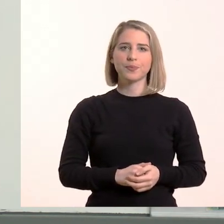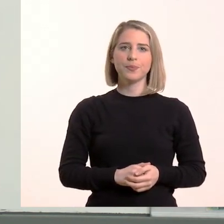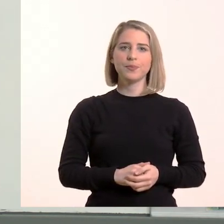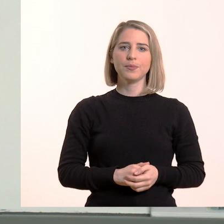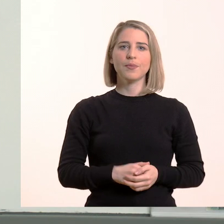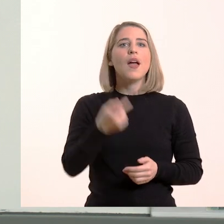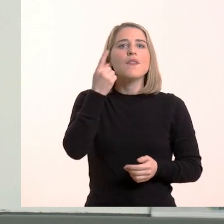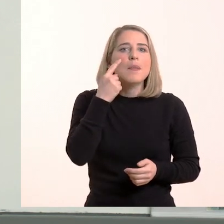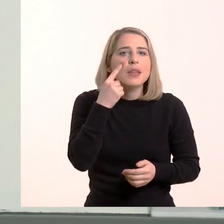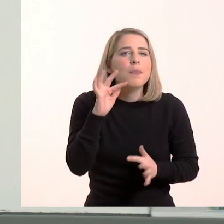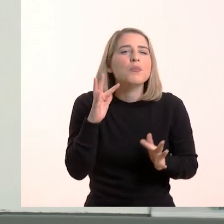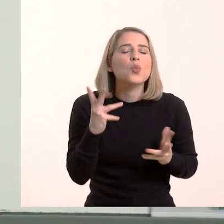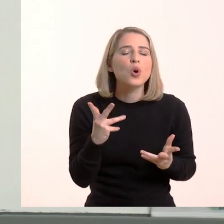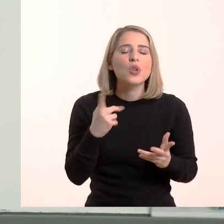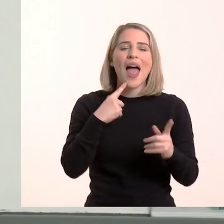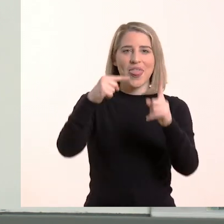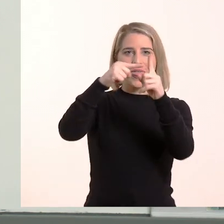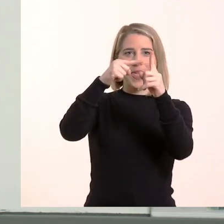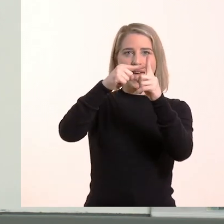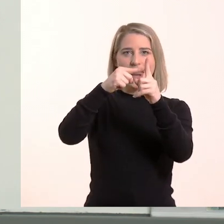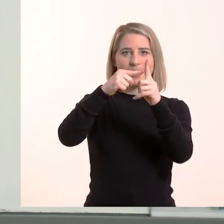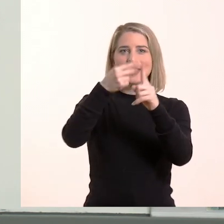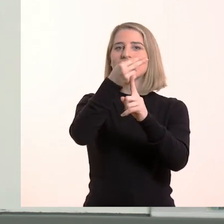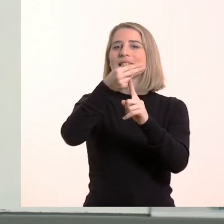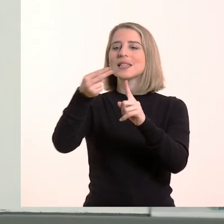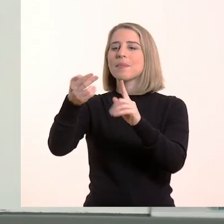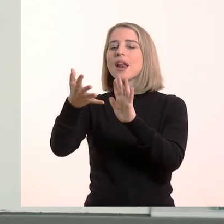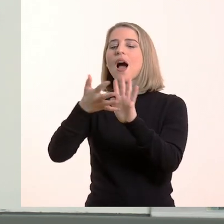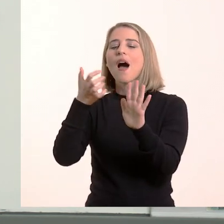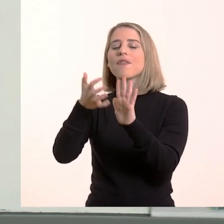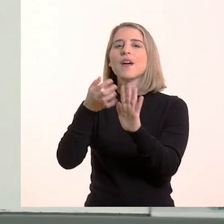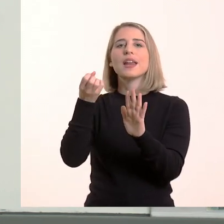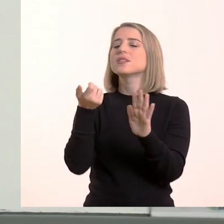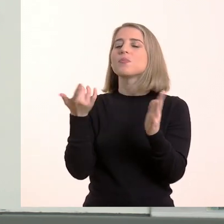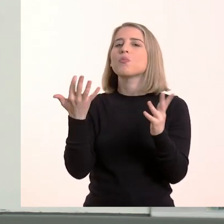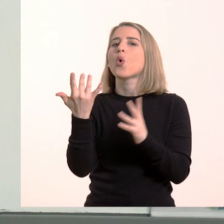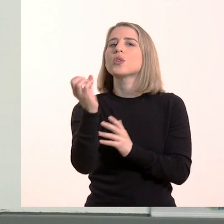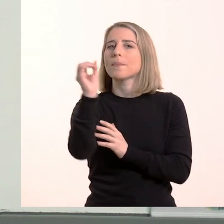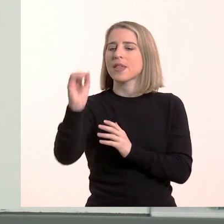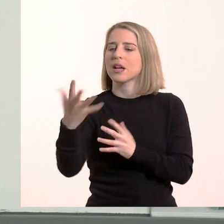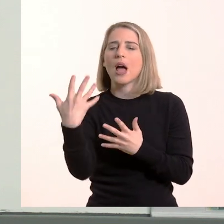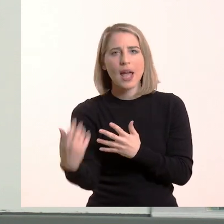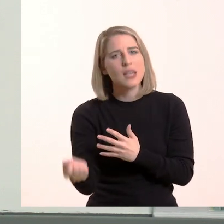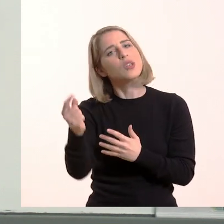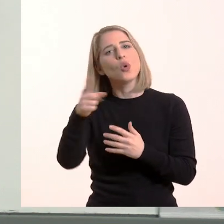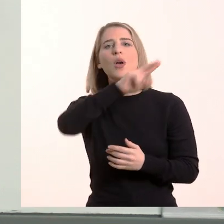Βλέπετε δηλαδή, όταν διαιρούμε, αφαιρούμε όσα μηδενικά έχει το 10.